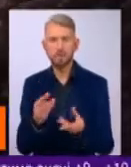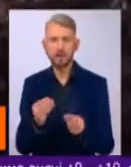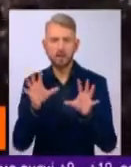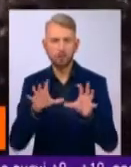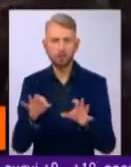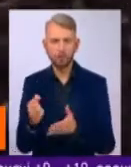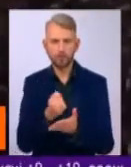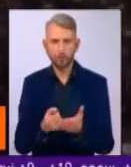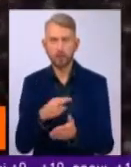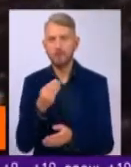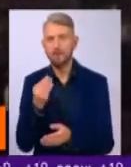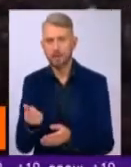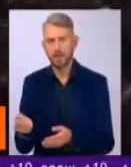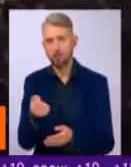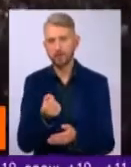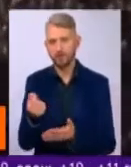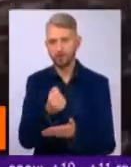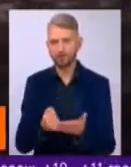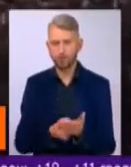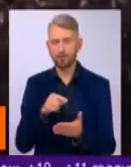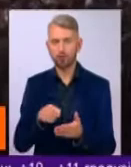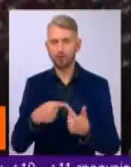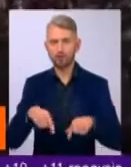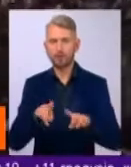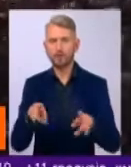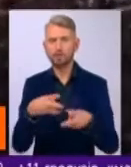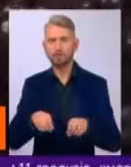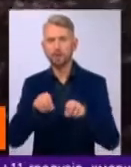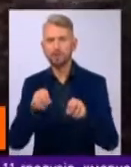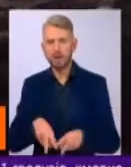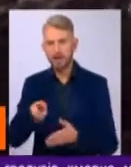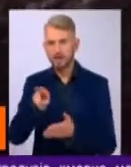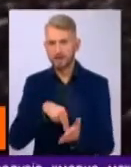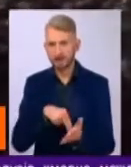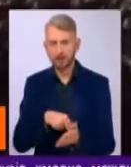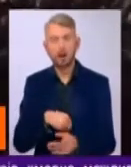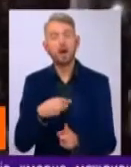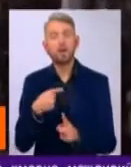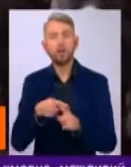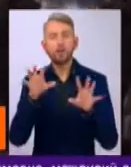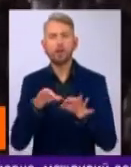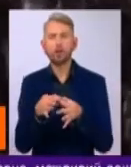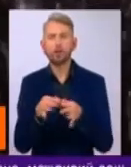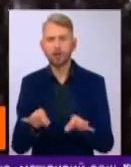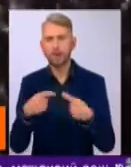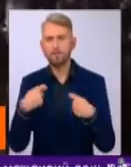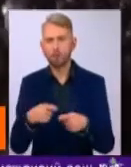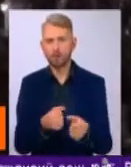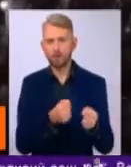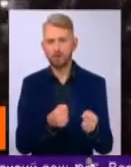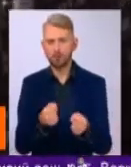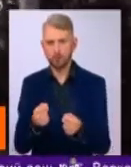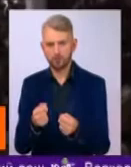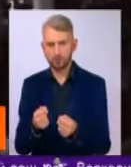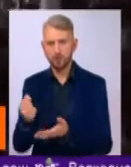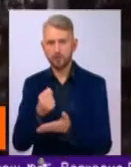зброю. Для придбання і носіння зброї в цьому штаті не потрібна спеціальна ліцензія. Крім того, закон дозволяє продаж автоматичної зброї